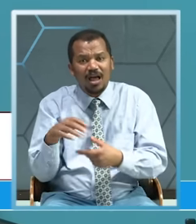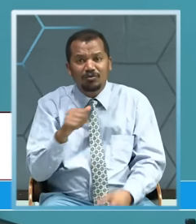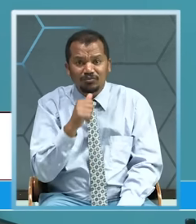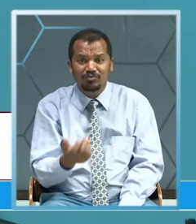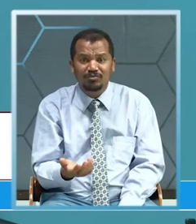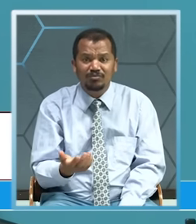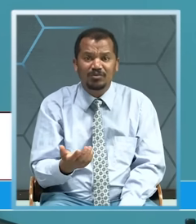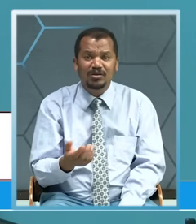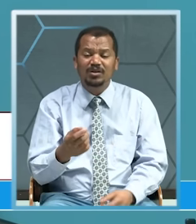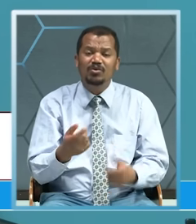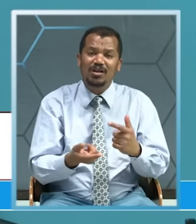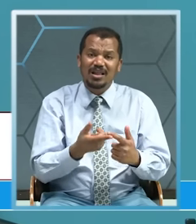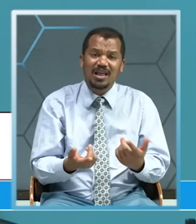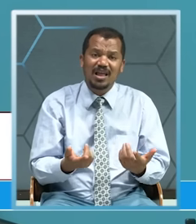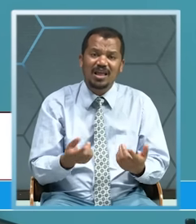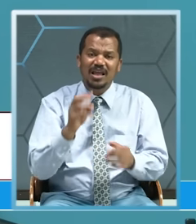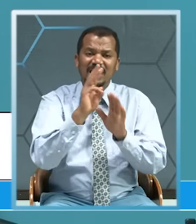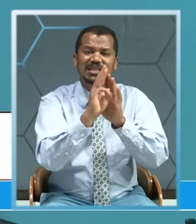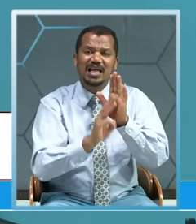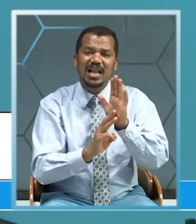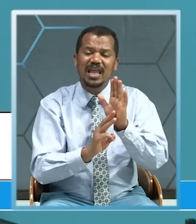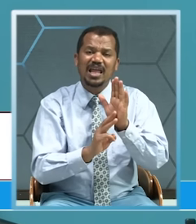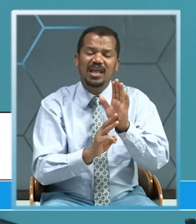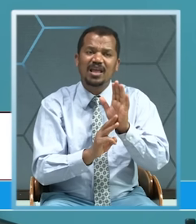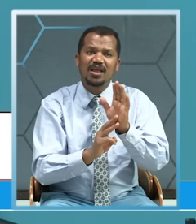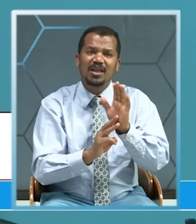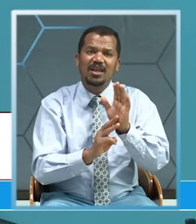አልወጡ። ሁለተኛ ሰኔ